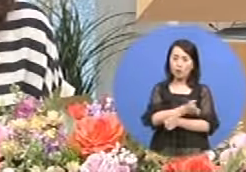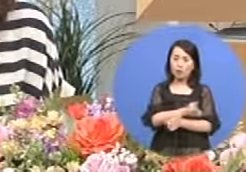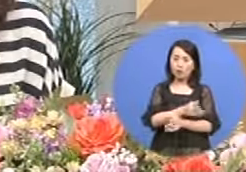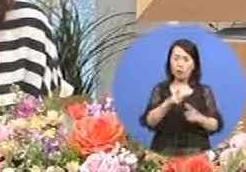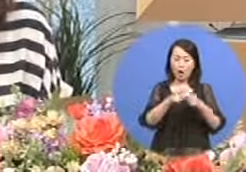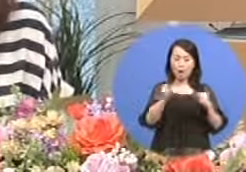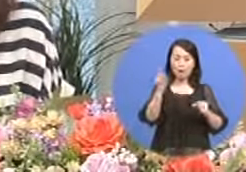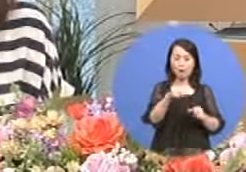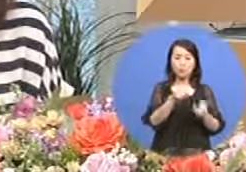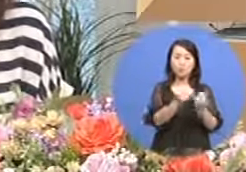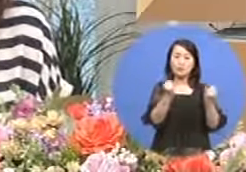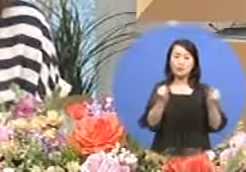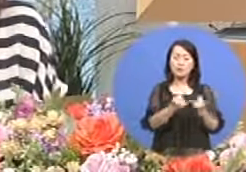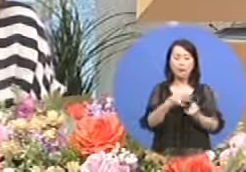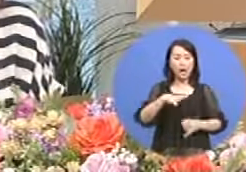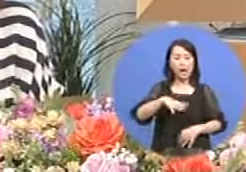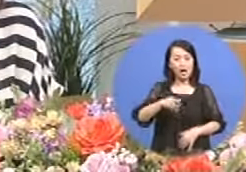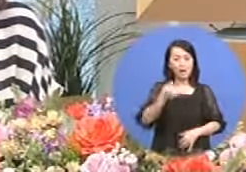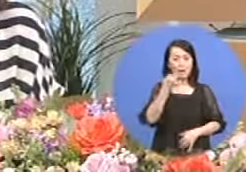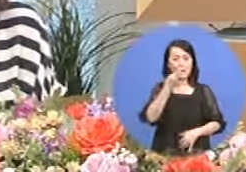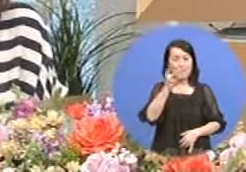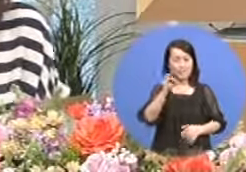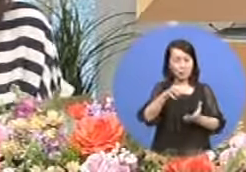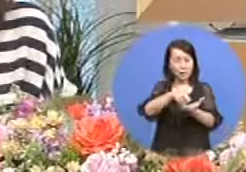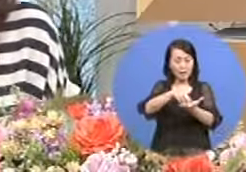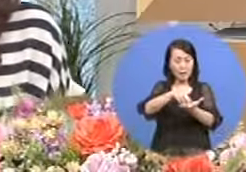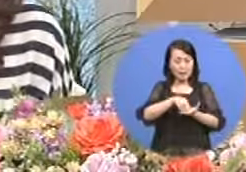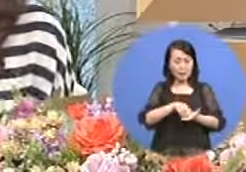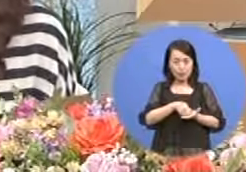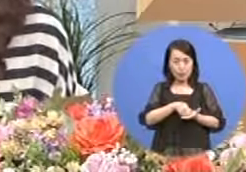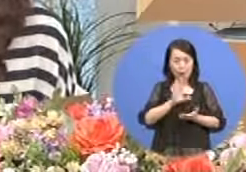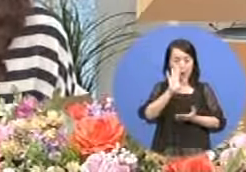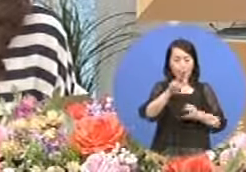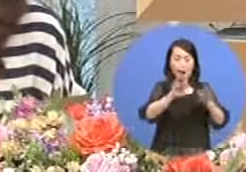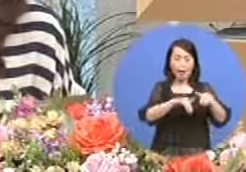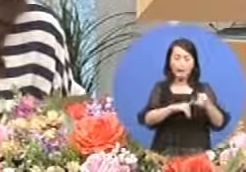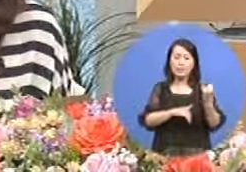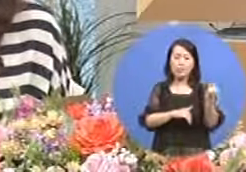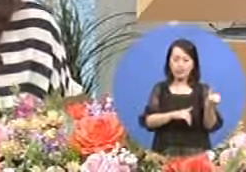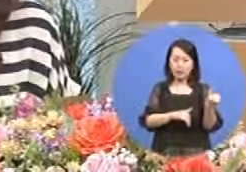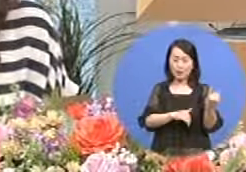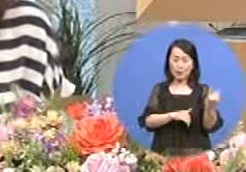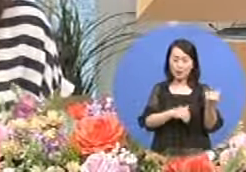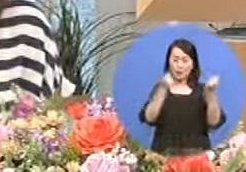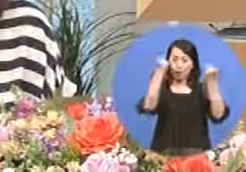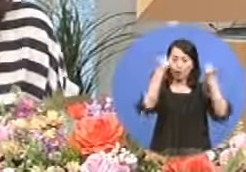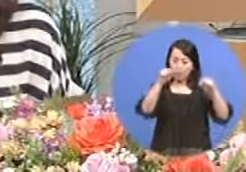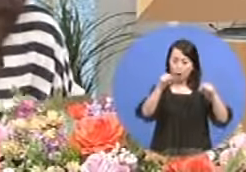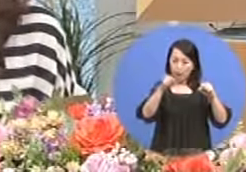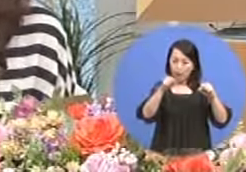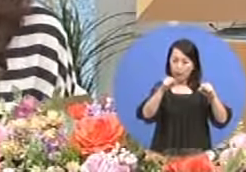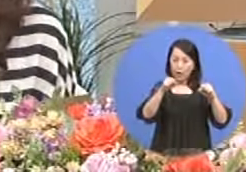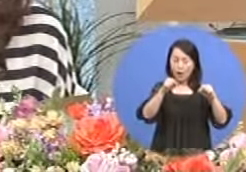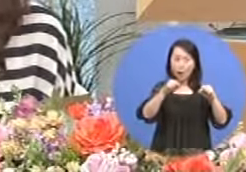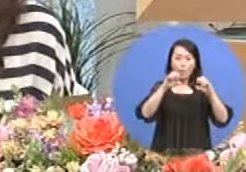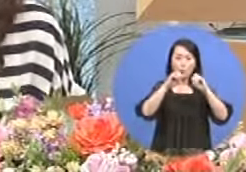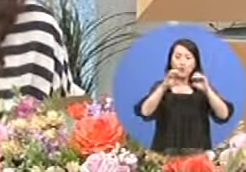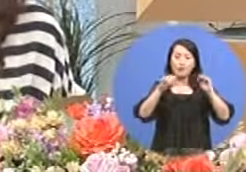人女性初の金メダリスト前原秀子さんを主人公にしたドラマ誘致など PR に向けた地元